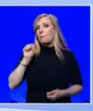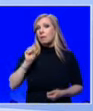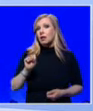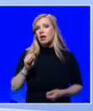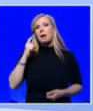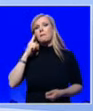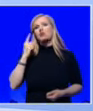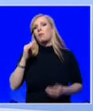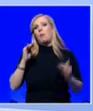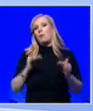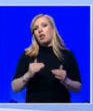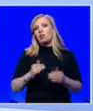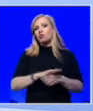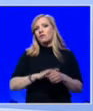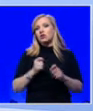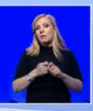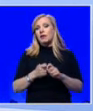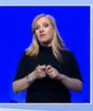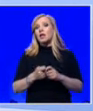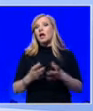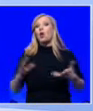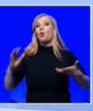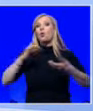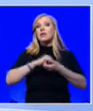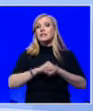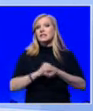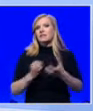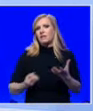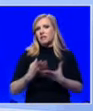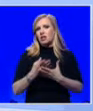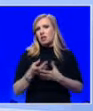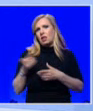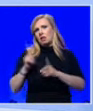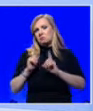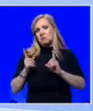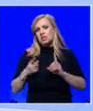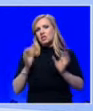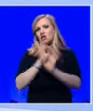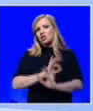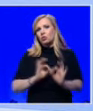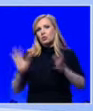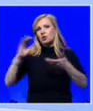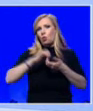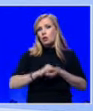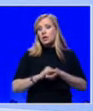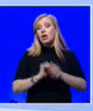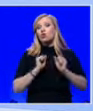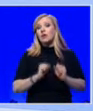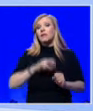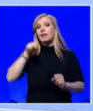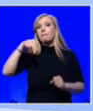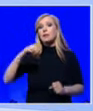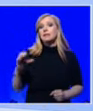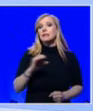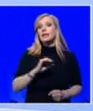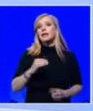още по-малко основание ще направят коалиция с Възраждане, които пък изобщо не искат с никого да се коалират. Значи остава с Движението за права и